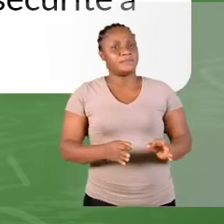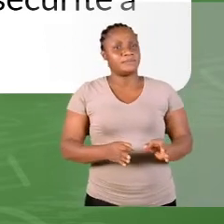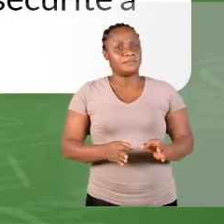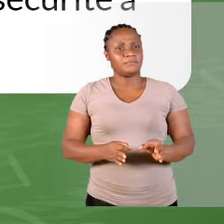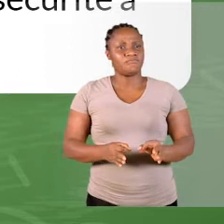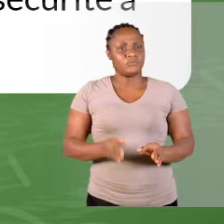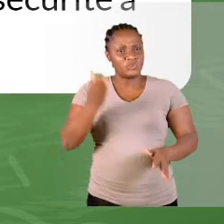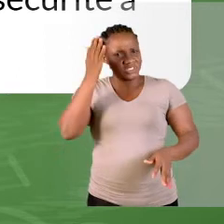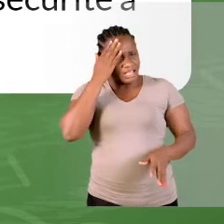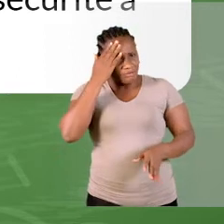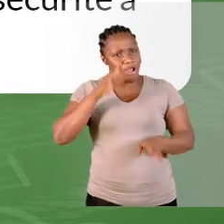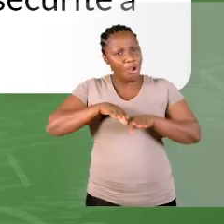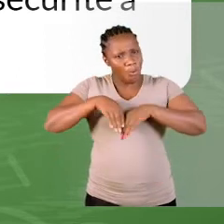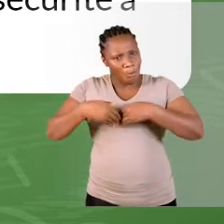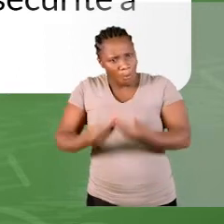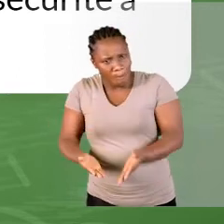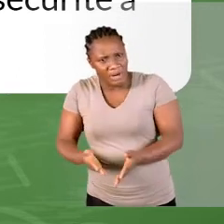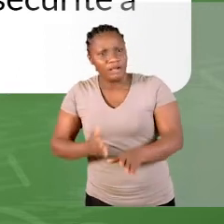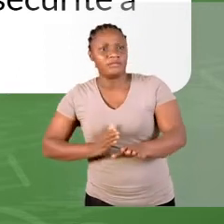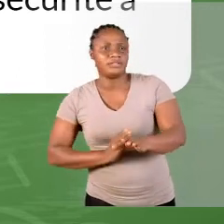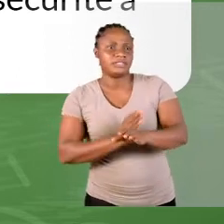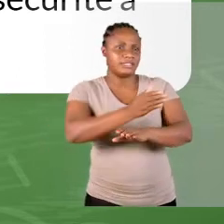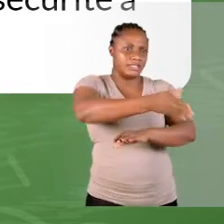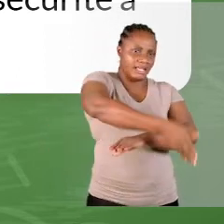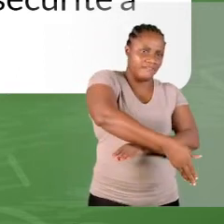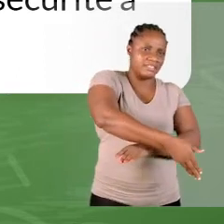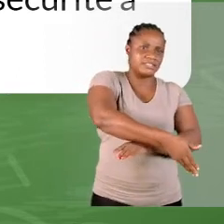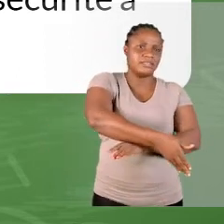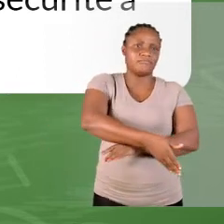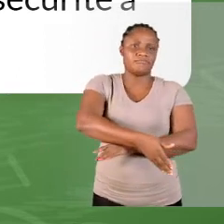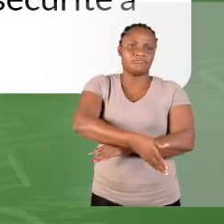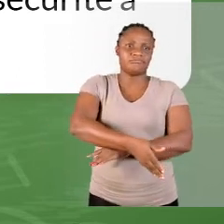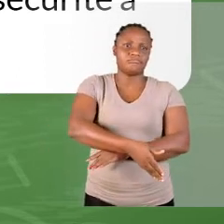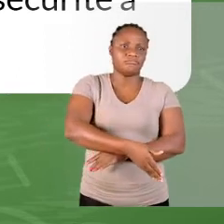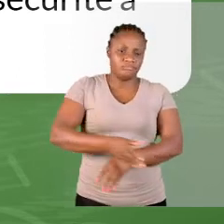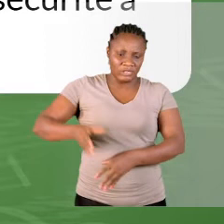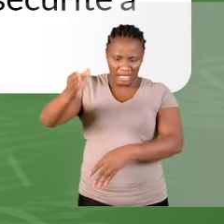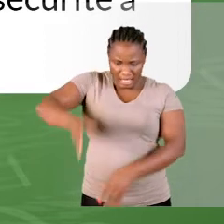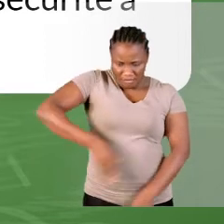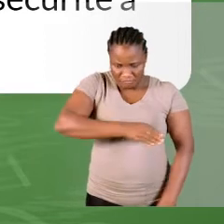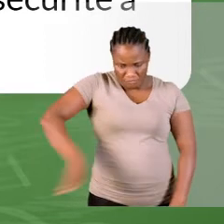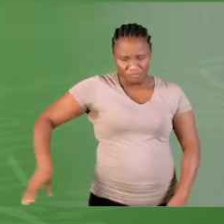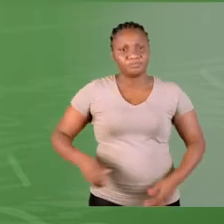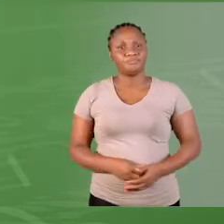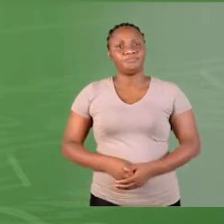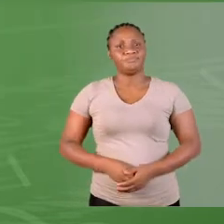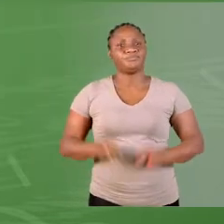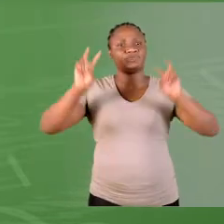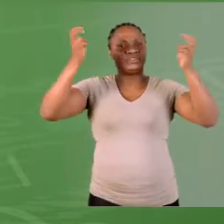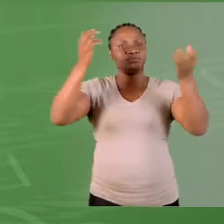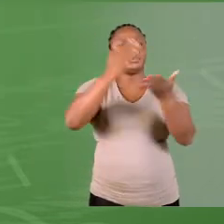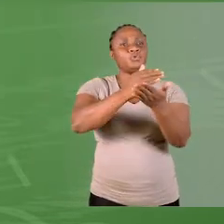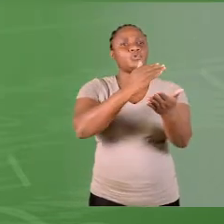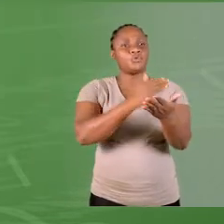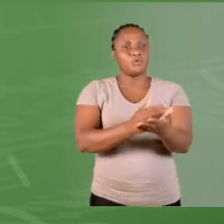de s'informer sur les précautions ou même des règles pour la traversée à une intersection. D'où le titre de